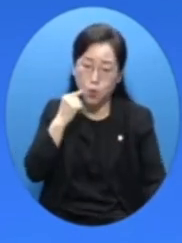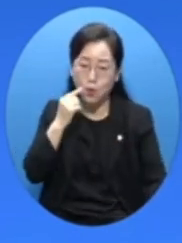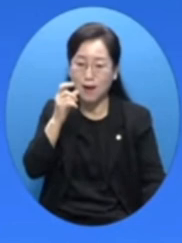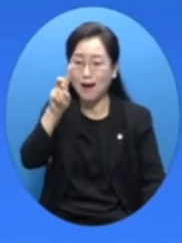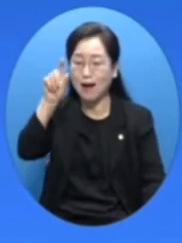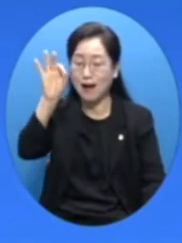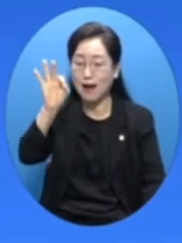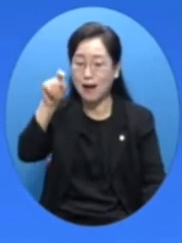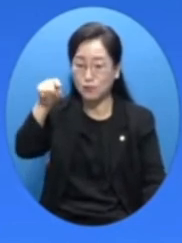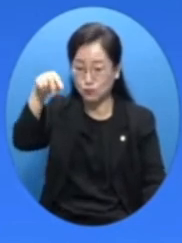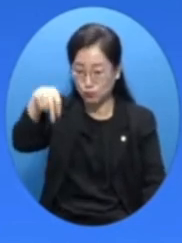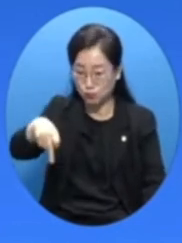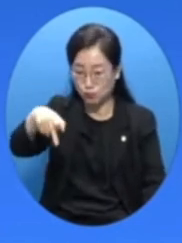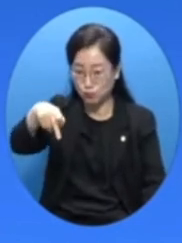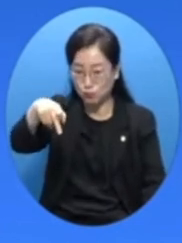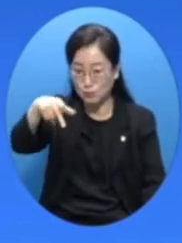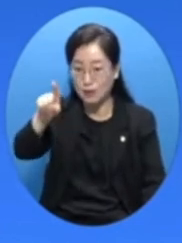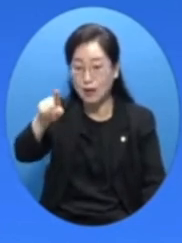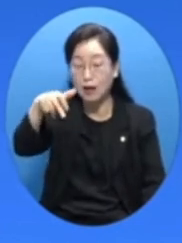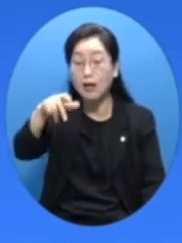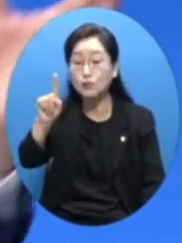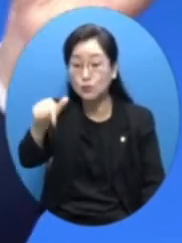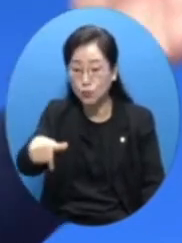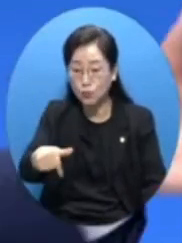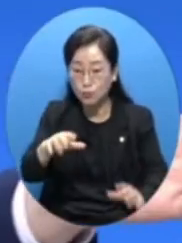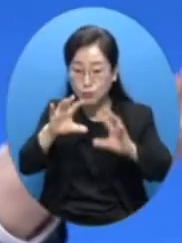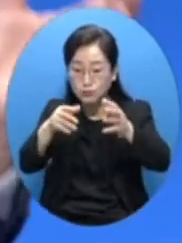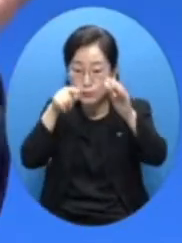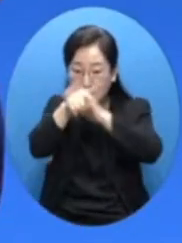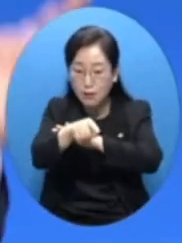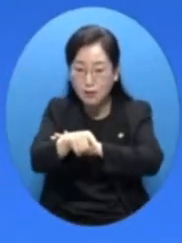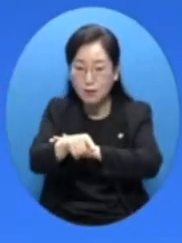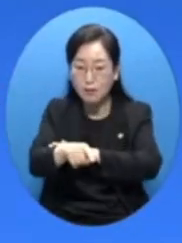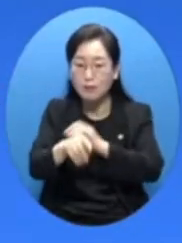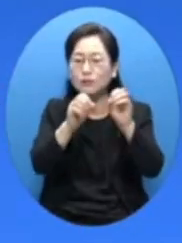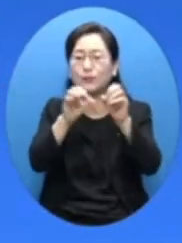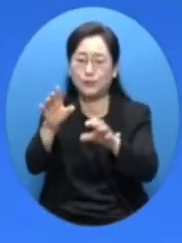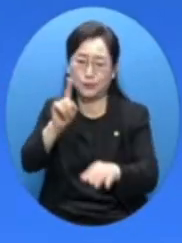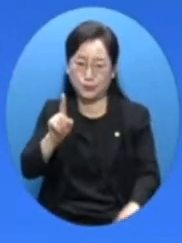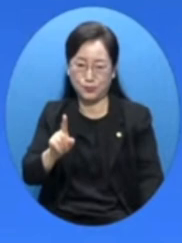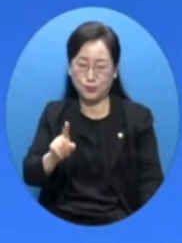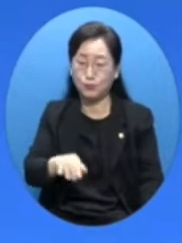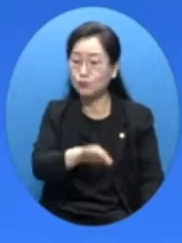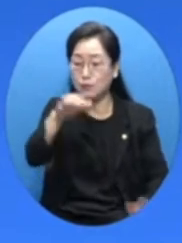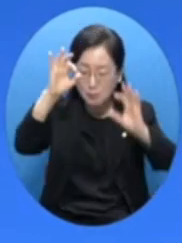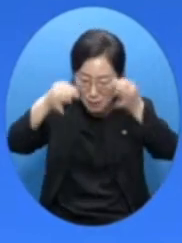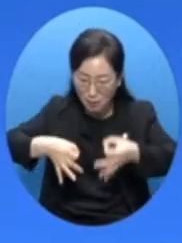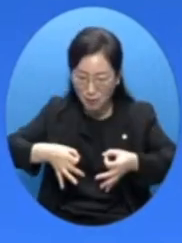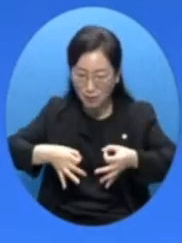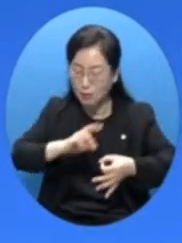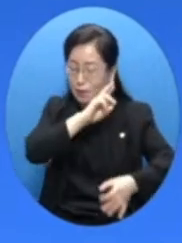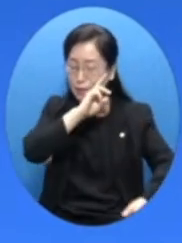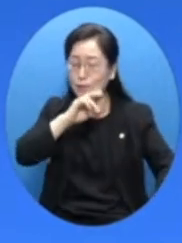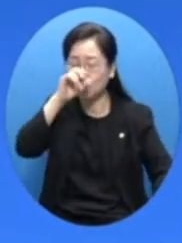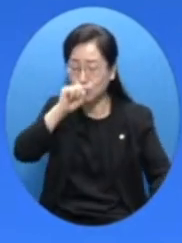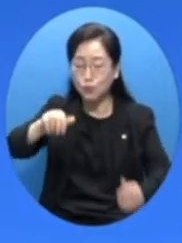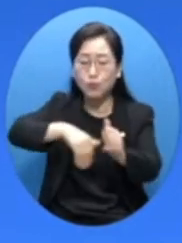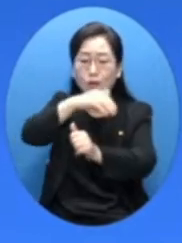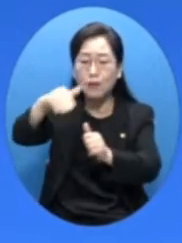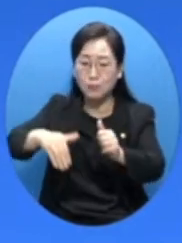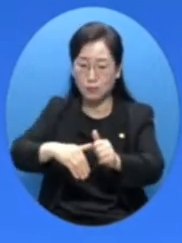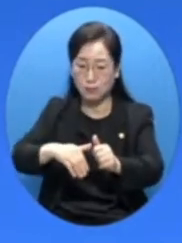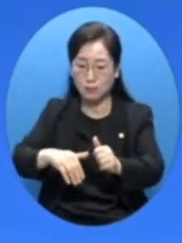온 마을을 예수 믿게 했는데, 우리는 지금 이렇게 편안하고 좋은 환경에 살면서 우리 주위에 죽어가는 영혼들을 위해서 어떤